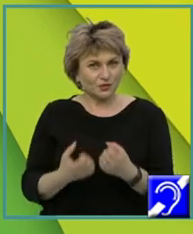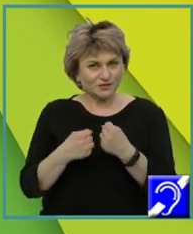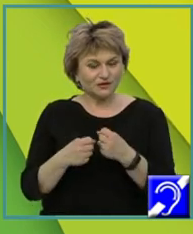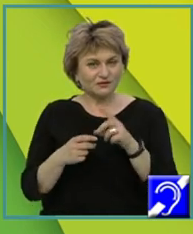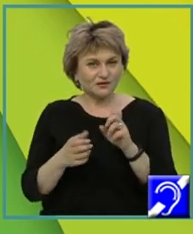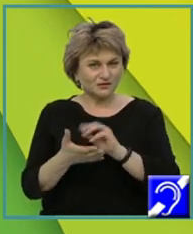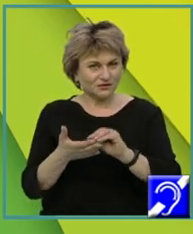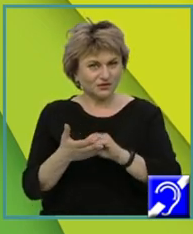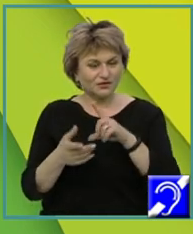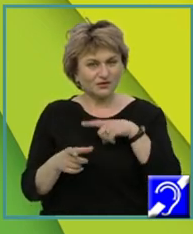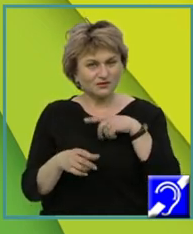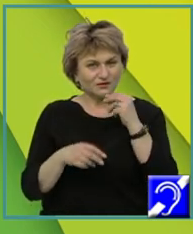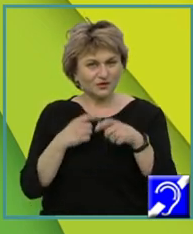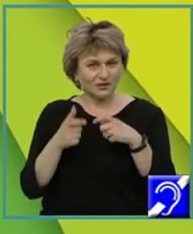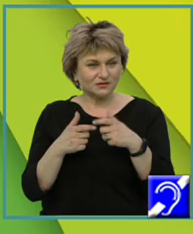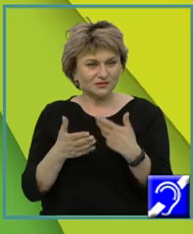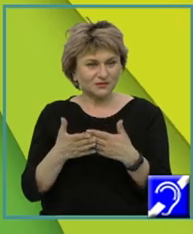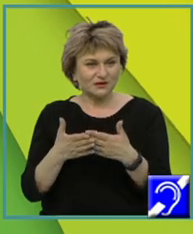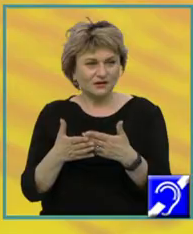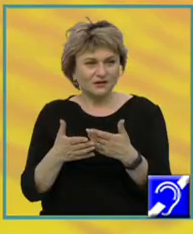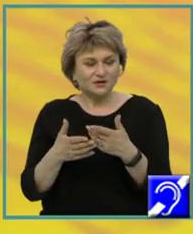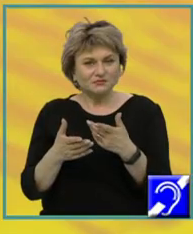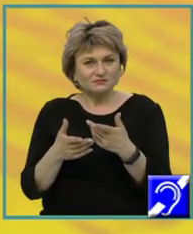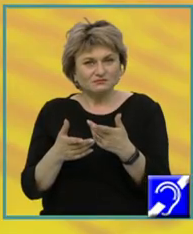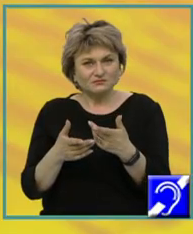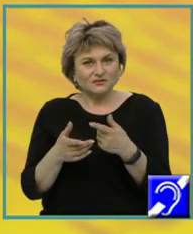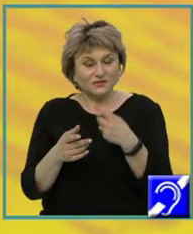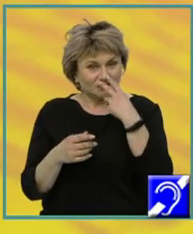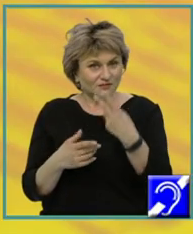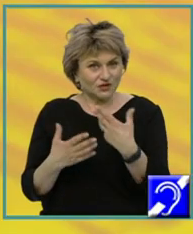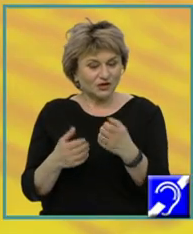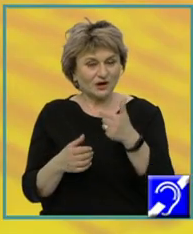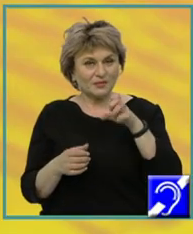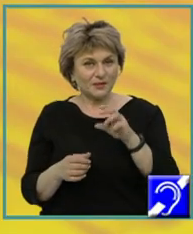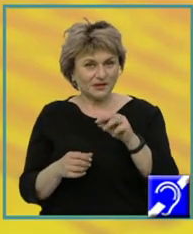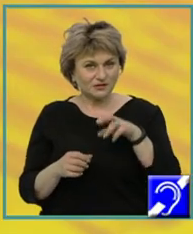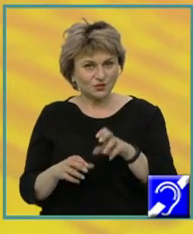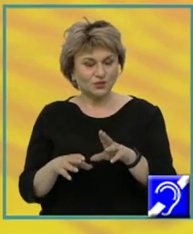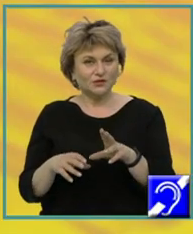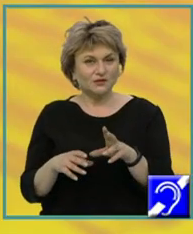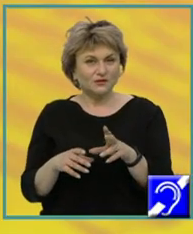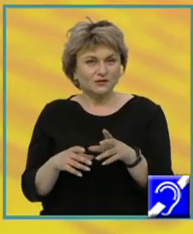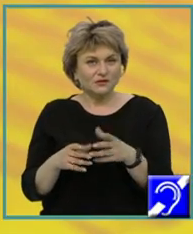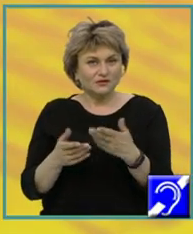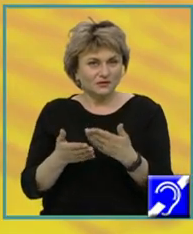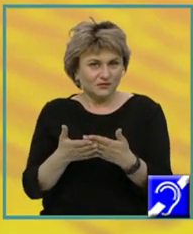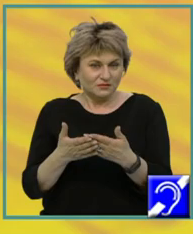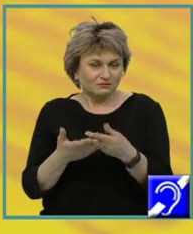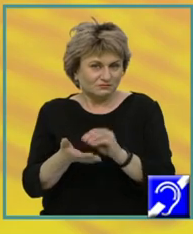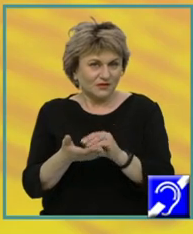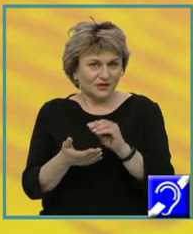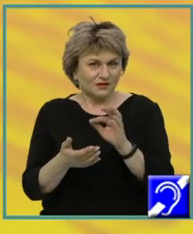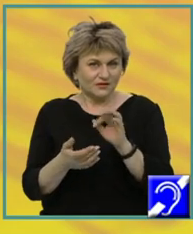scriitori e vorba de mari onoarea de Balzac și Marcel proust Iar îl pe Camil Petrescu adept al tehnicii plastie ne